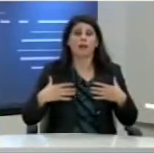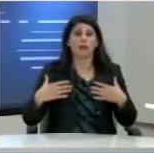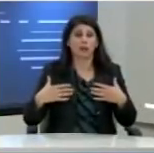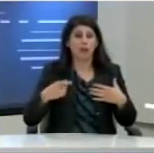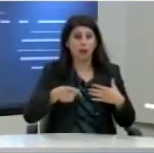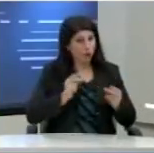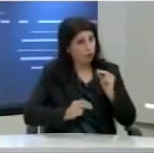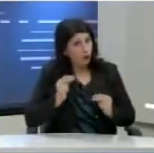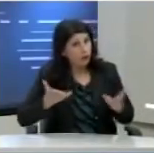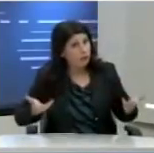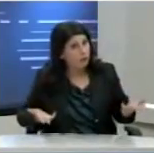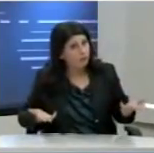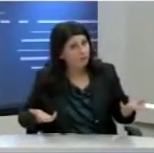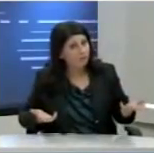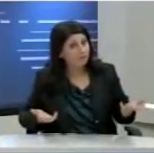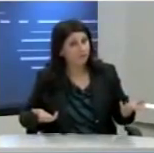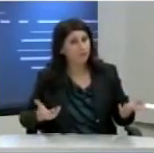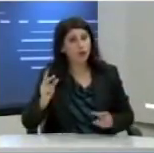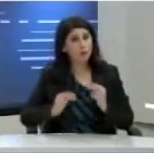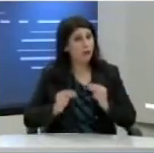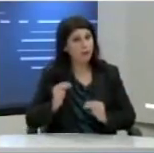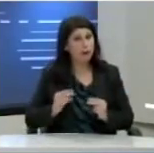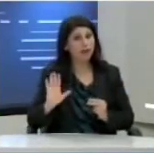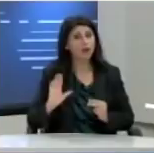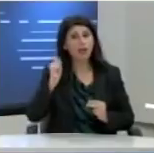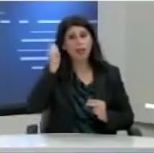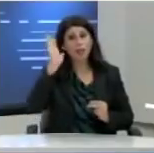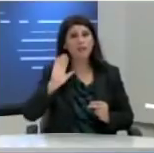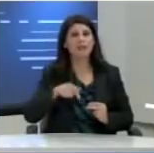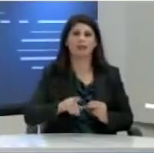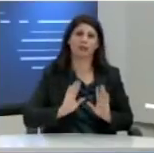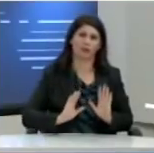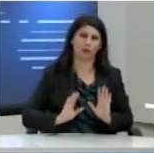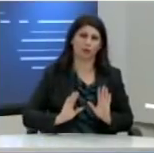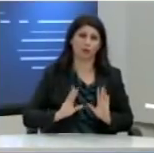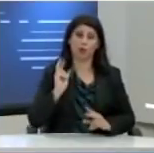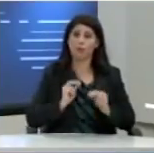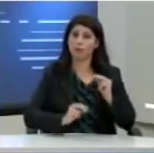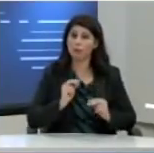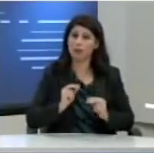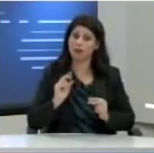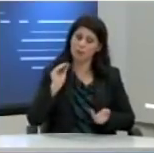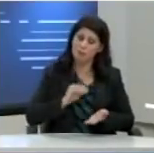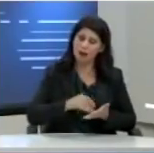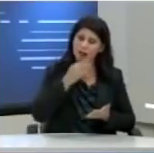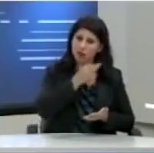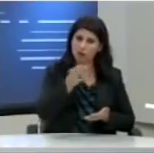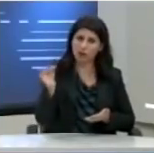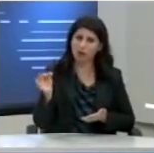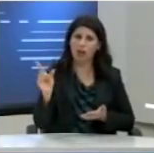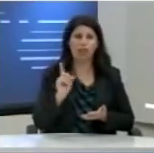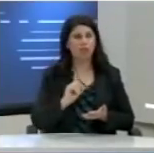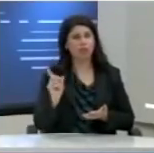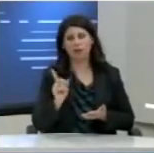Αυτό είναι το πρόβλημα λοιπόν. Το πρόβλημά σας είναι ότι δεν πιστεύετε σε αυτό. Το πρόβλημά σας, επαναλαμβάνω, δεν